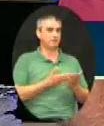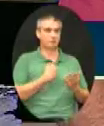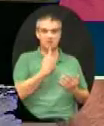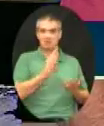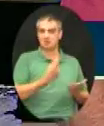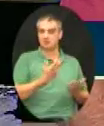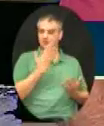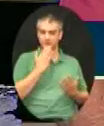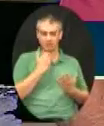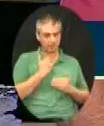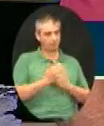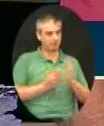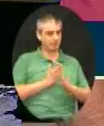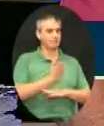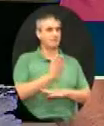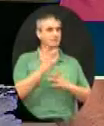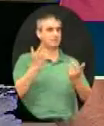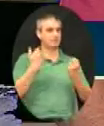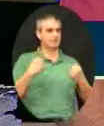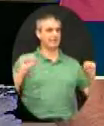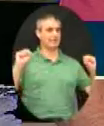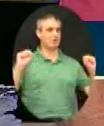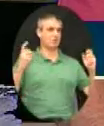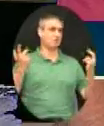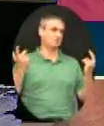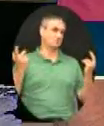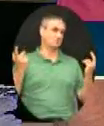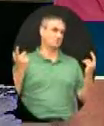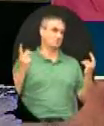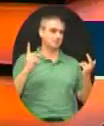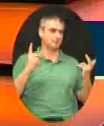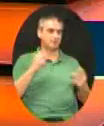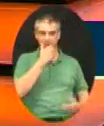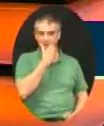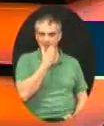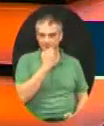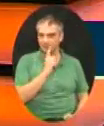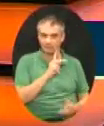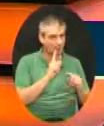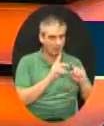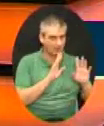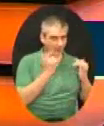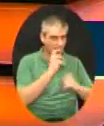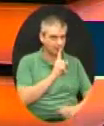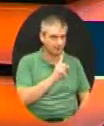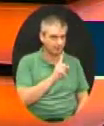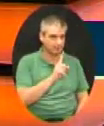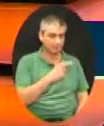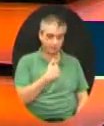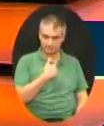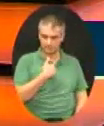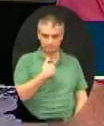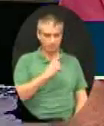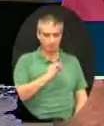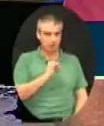ולהגיד, ישראל הולכת בכיוון של חילון, של, אתה יודע, של פתיחות. קודם כל, שלא תהיה טעות. אני ודאי